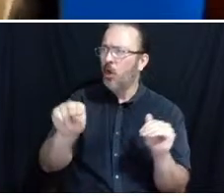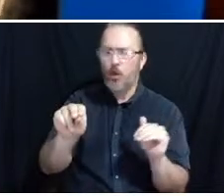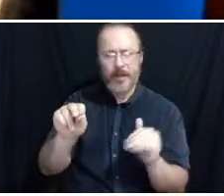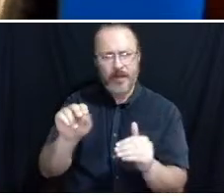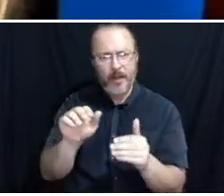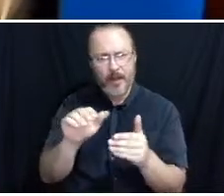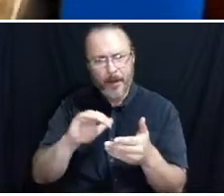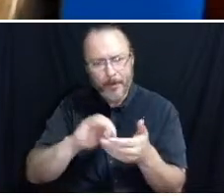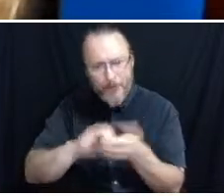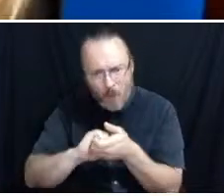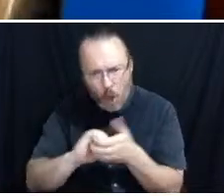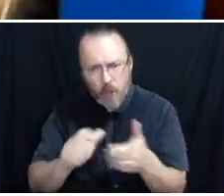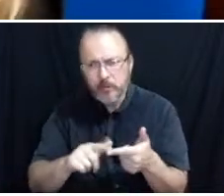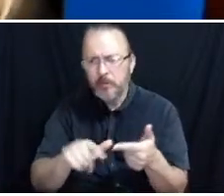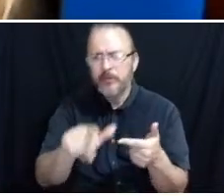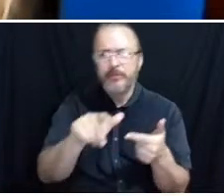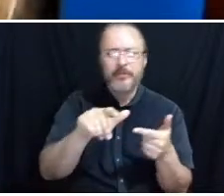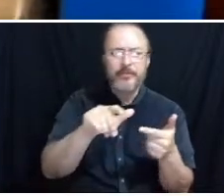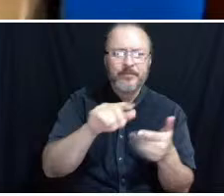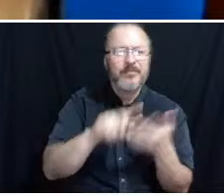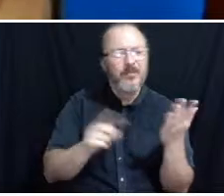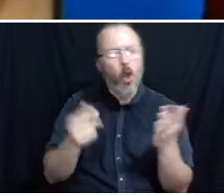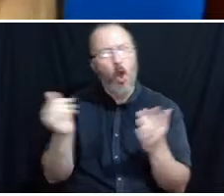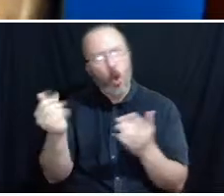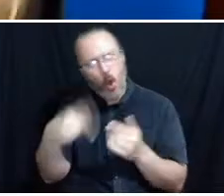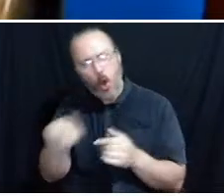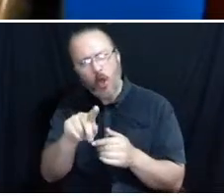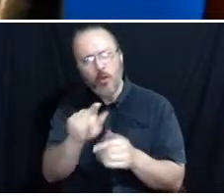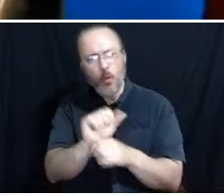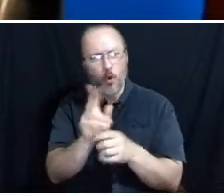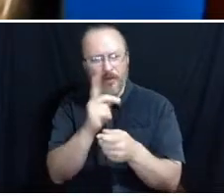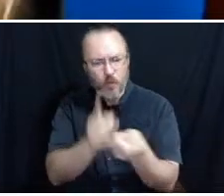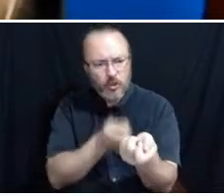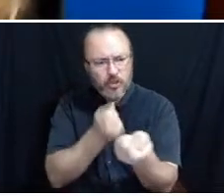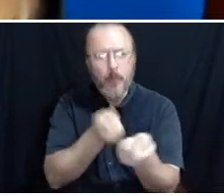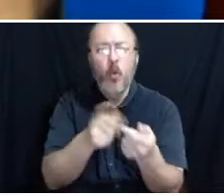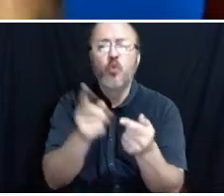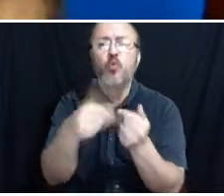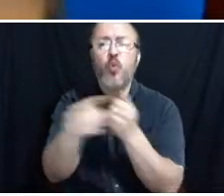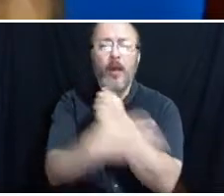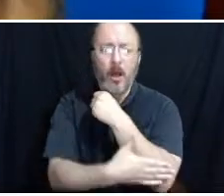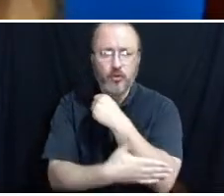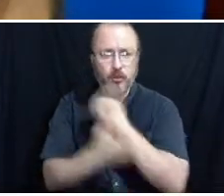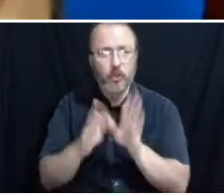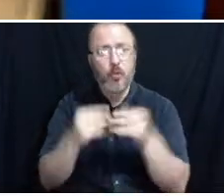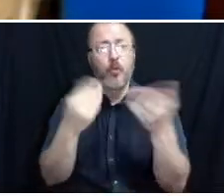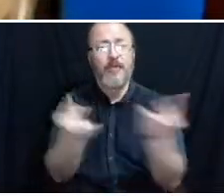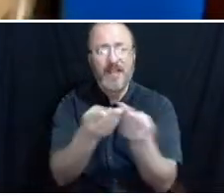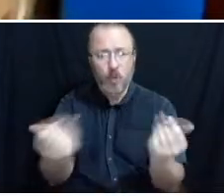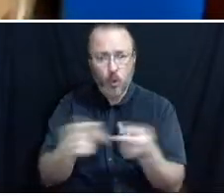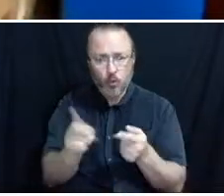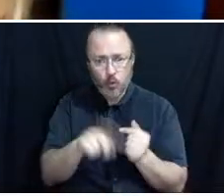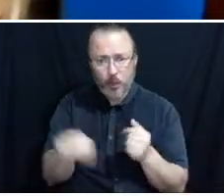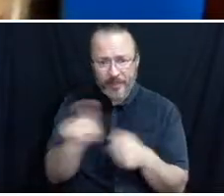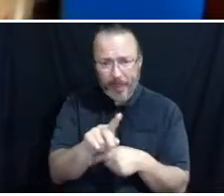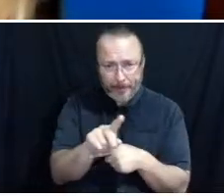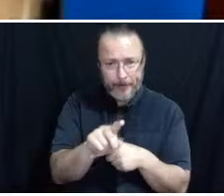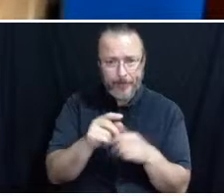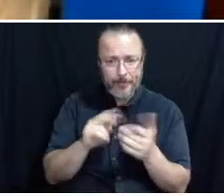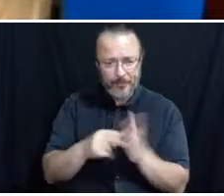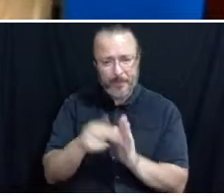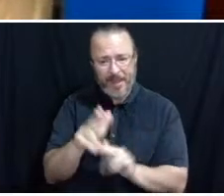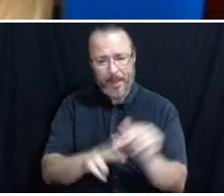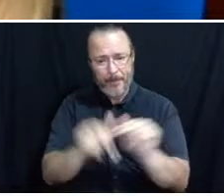entreprises, ONG, des réseaux qui œuvrent pour aider les pays à trouver des solutions immédiates, aussi à